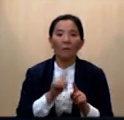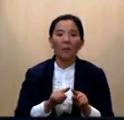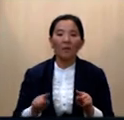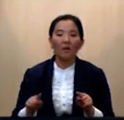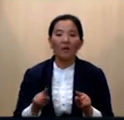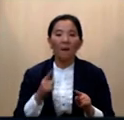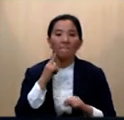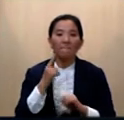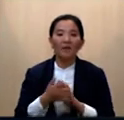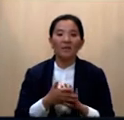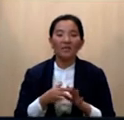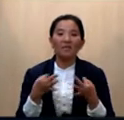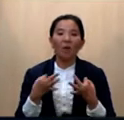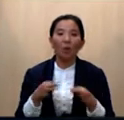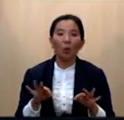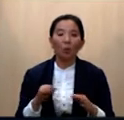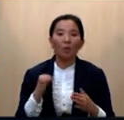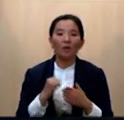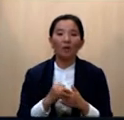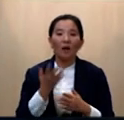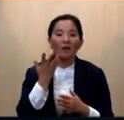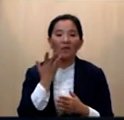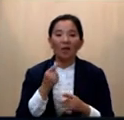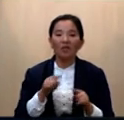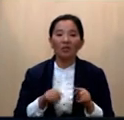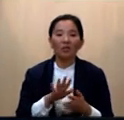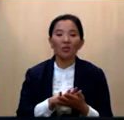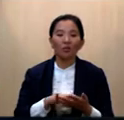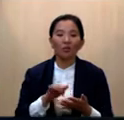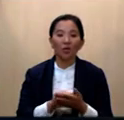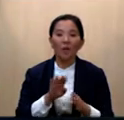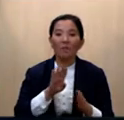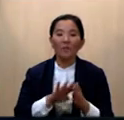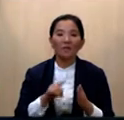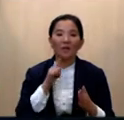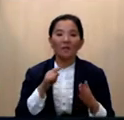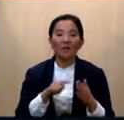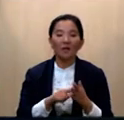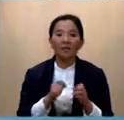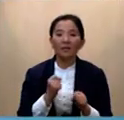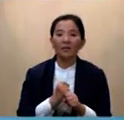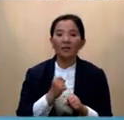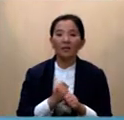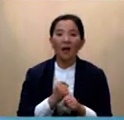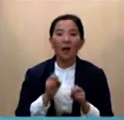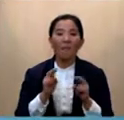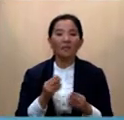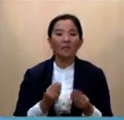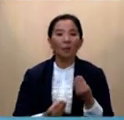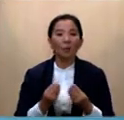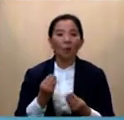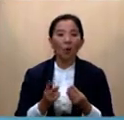понятие свободный удар когда незначительные нарушения без касания вы сделали опасную игру